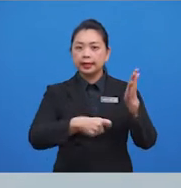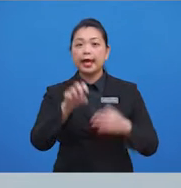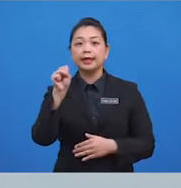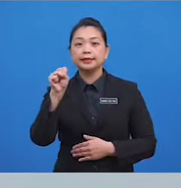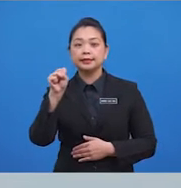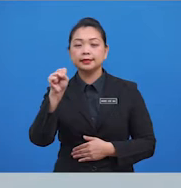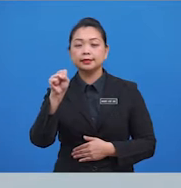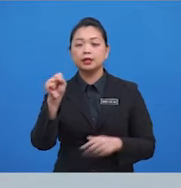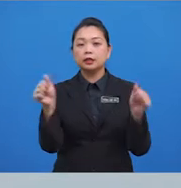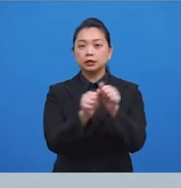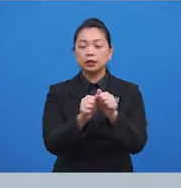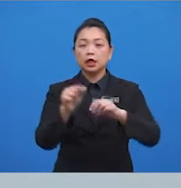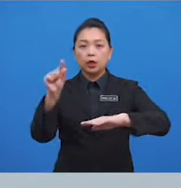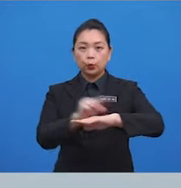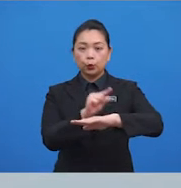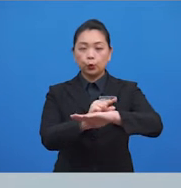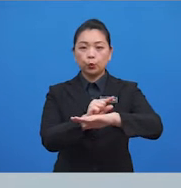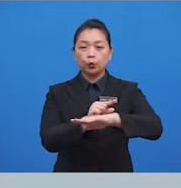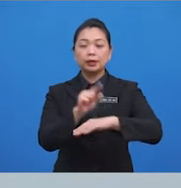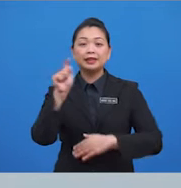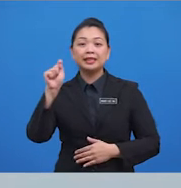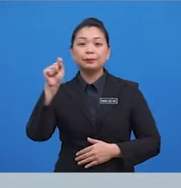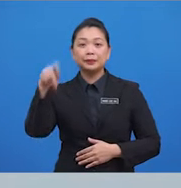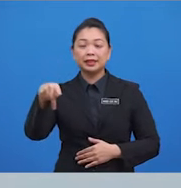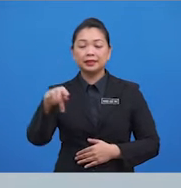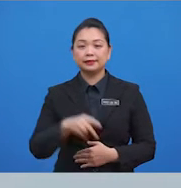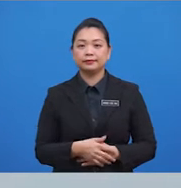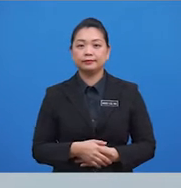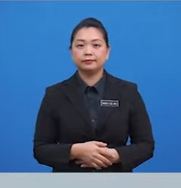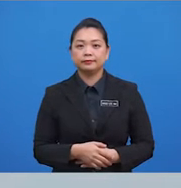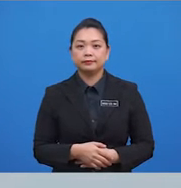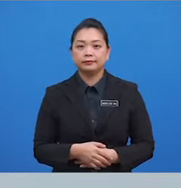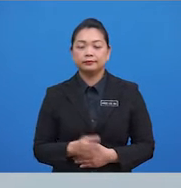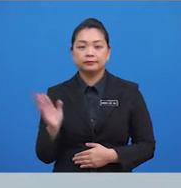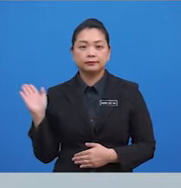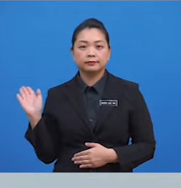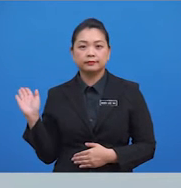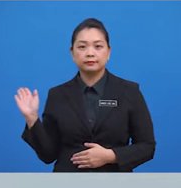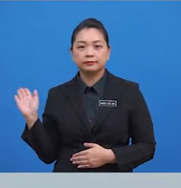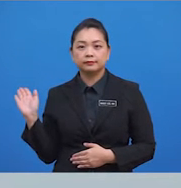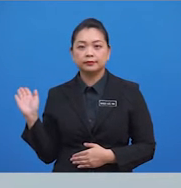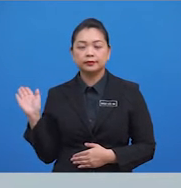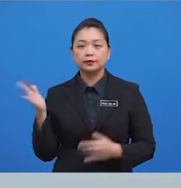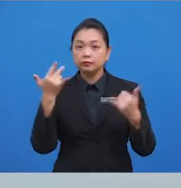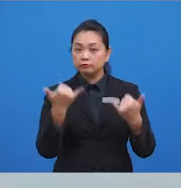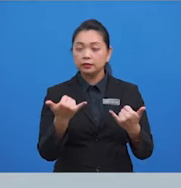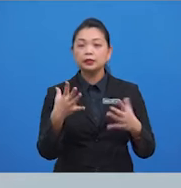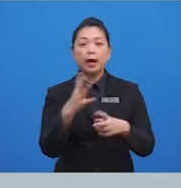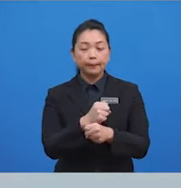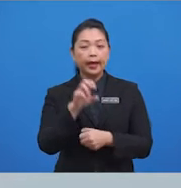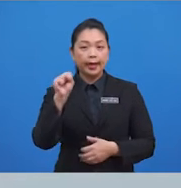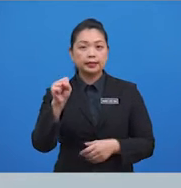atau S dengan menggunakan teorem Pythagoras. Nilai S yang diperolehi ialah